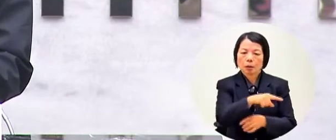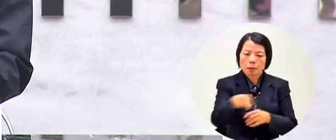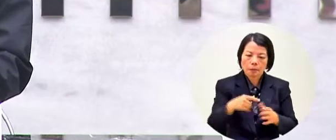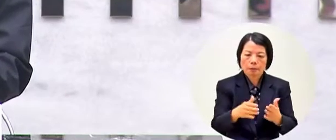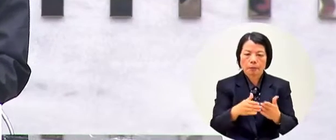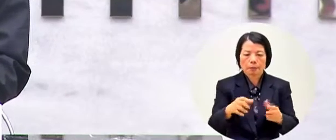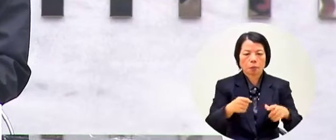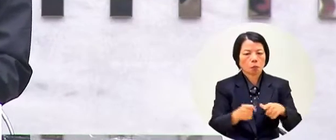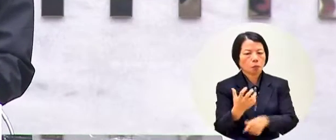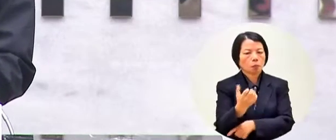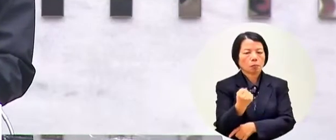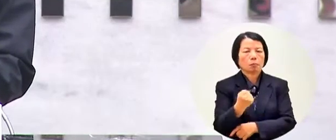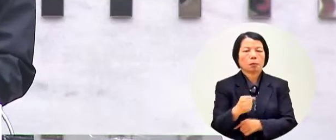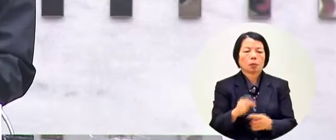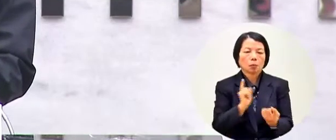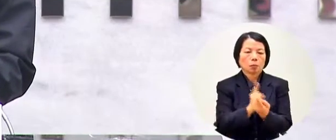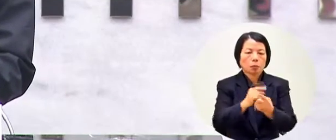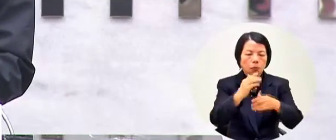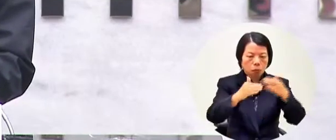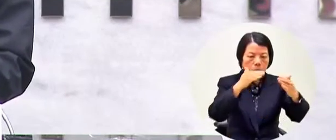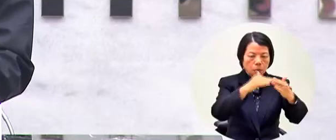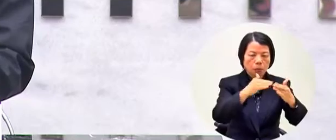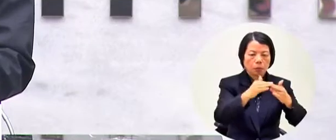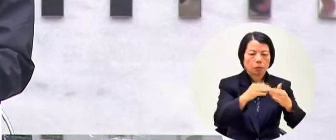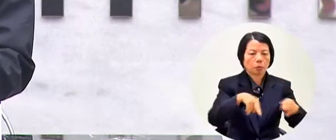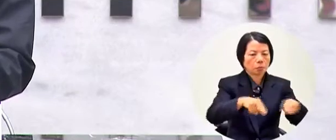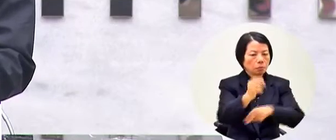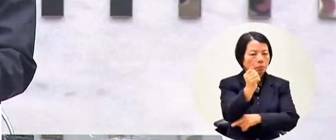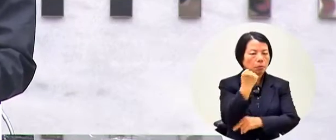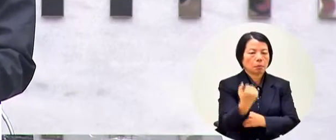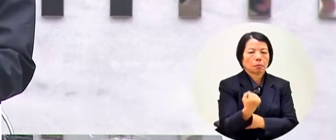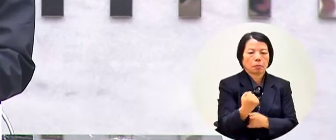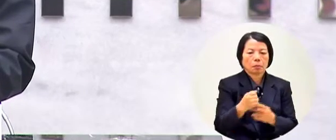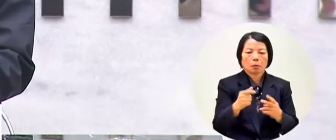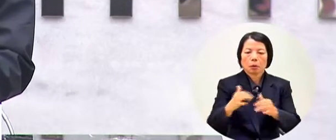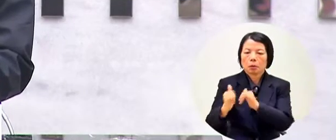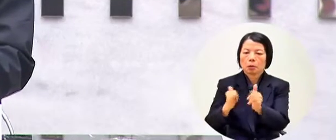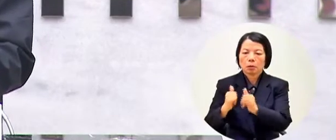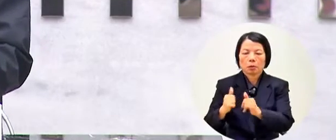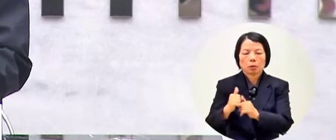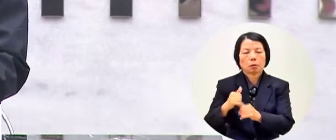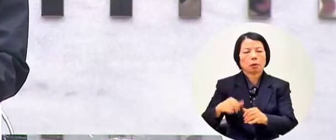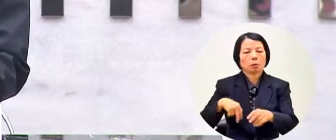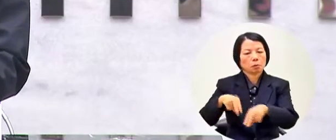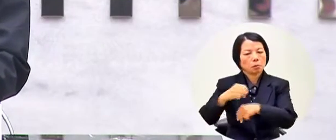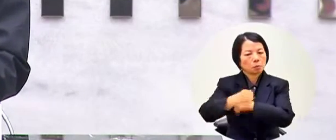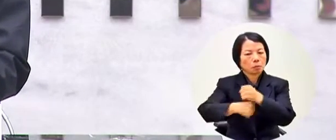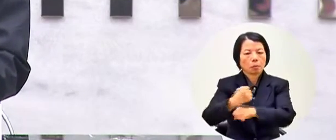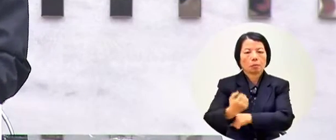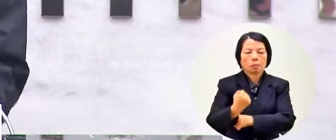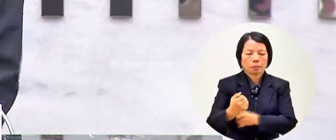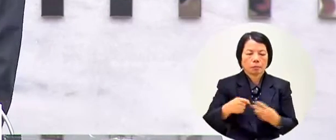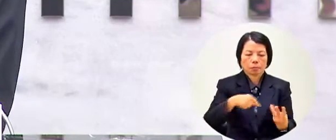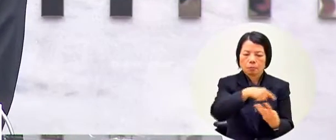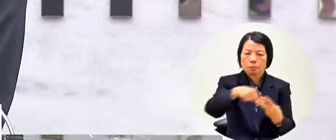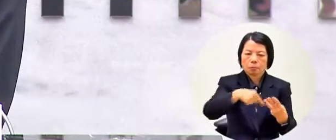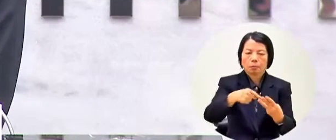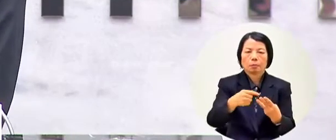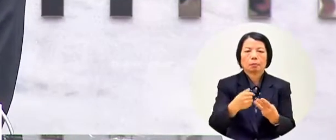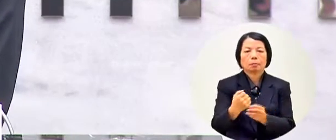力、校区的行政力以及社区的行动力3方面的力量，这